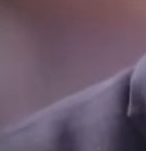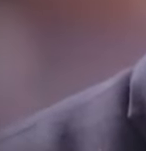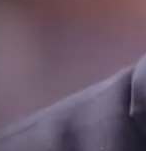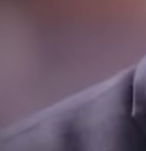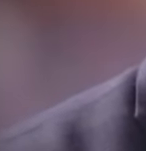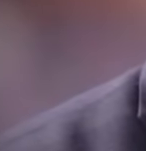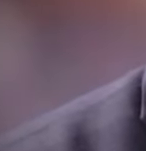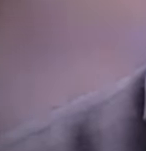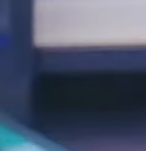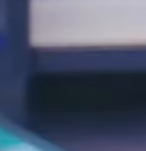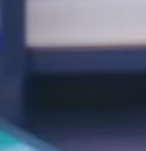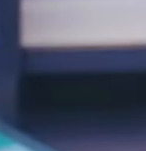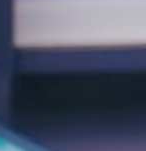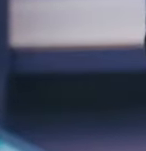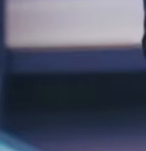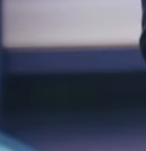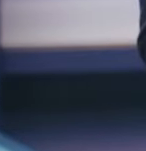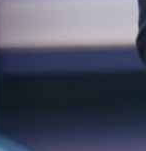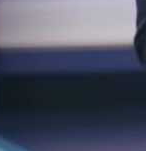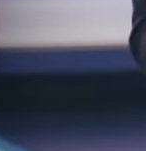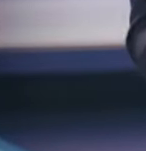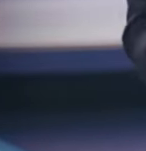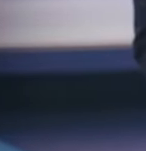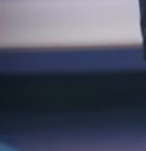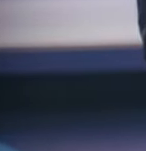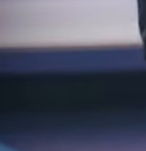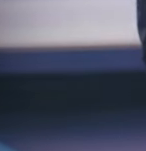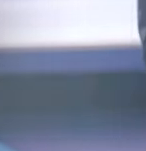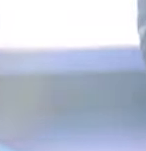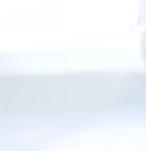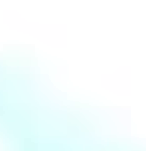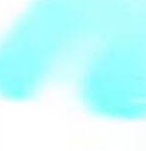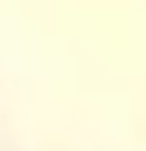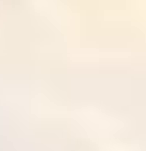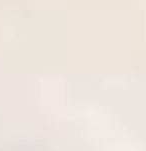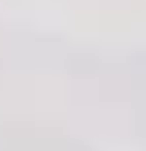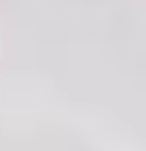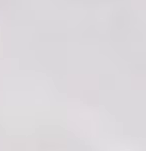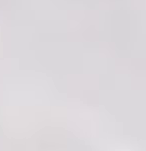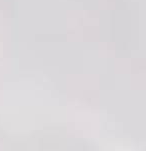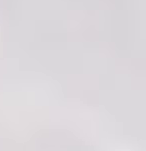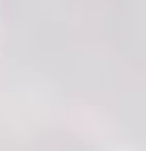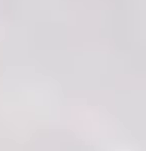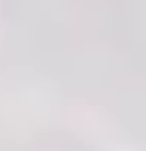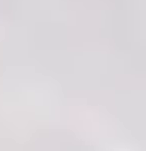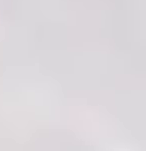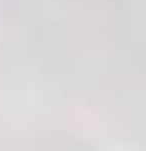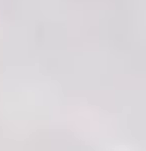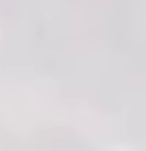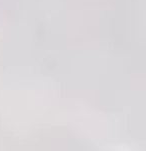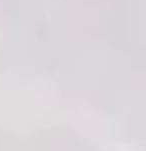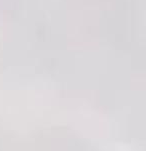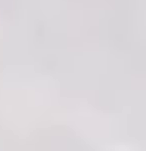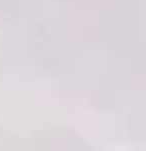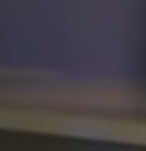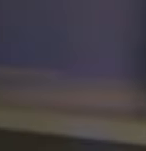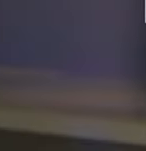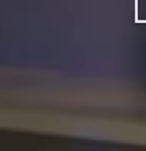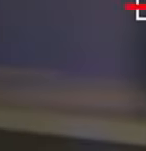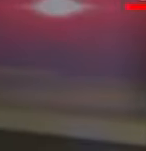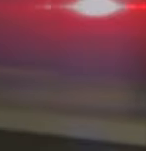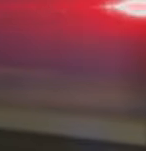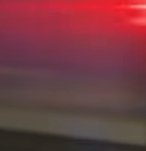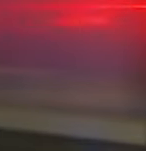nagtitiwala sa atin ng publiko. And we serve the public through this profession. GMA Integrated News, ang news authority ng Filipino.